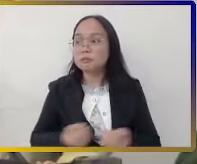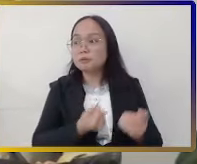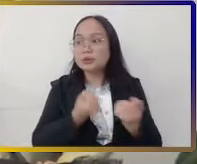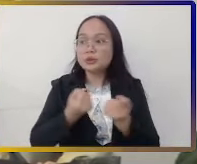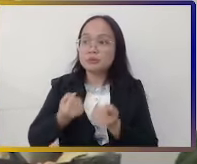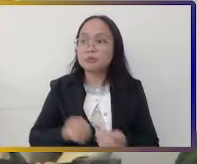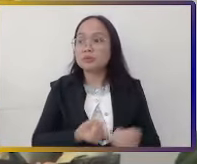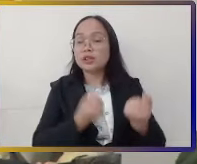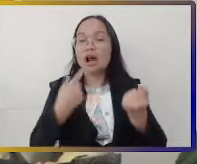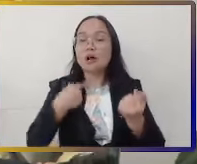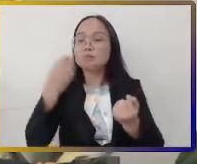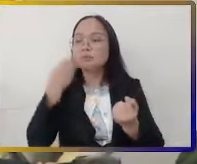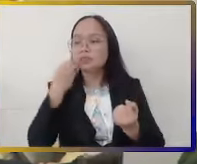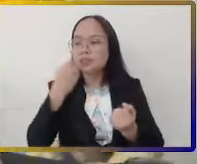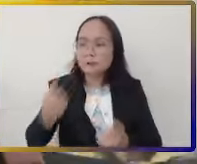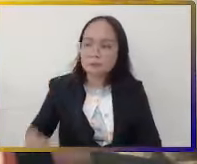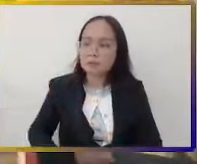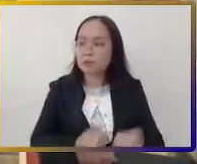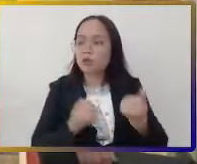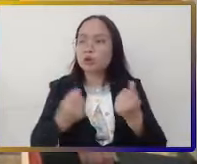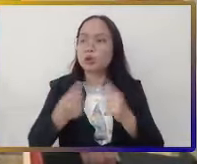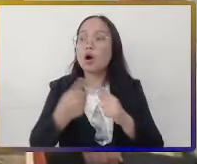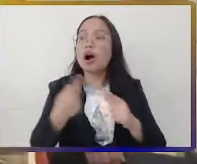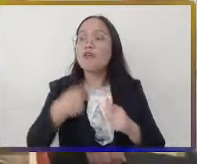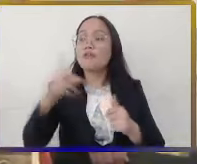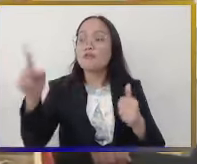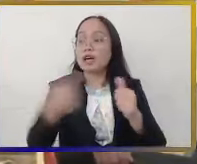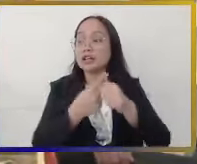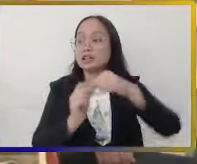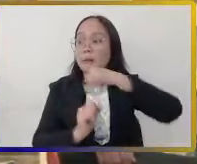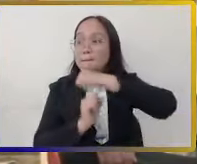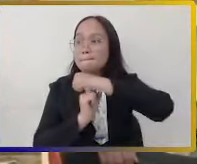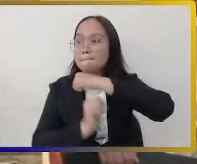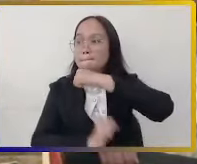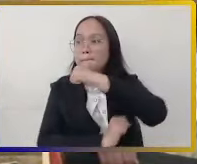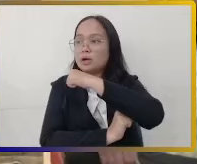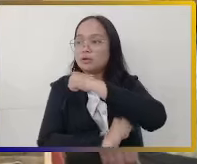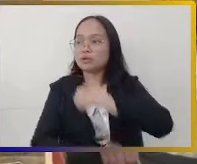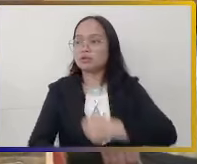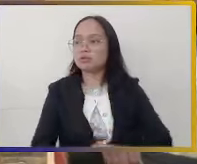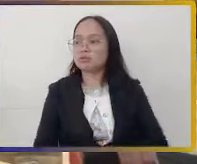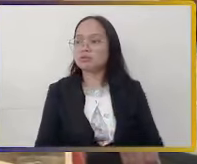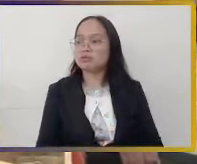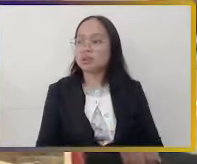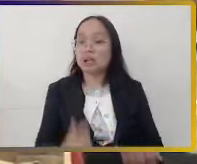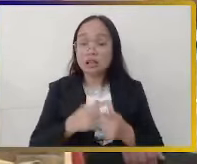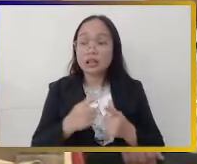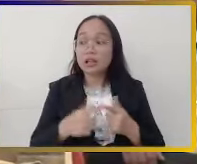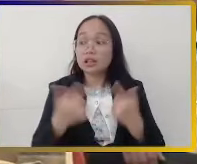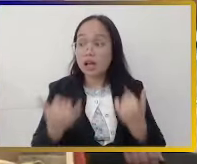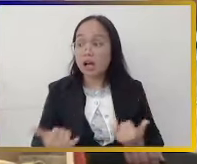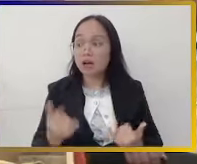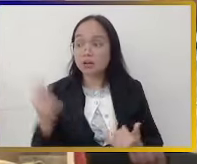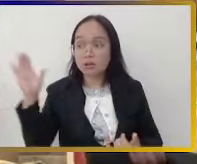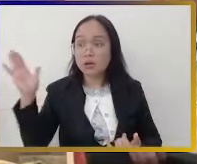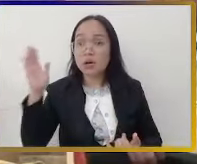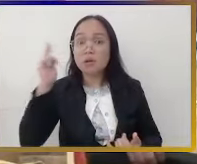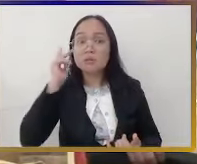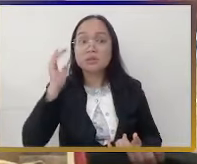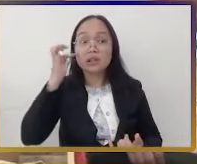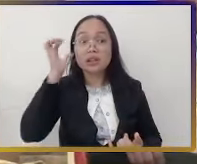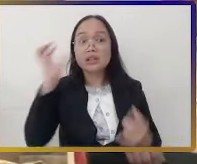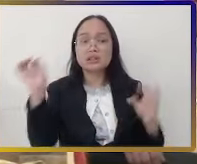kami ng umaga dyan sa paghahalo para mailagay ang unang-unang poste dyan, mga kapatid. Amen. And yet, ako pa yung magmumukhang walang